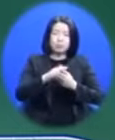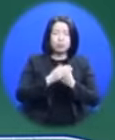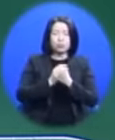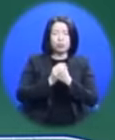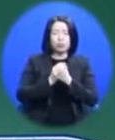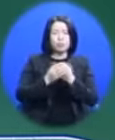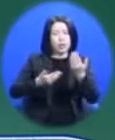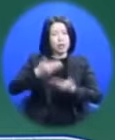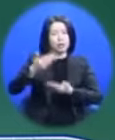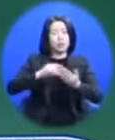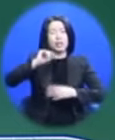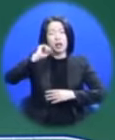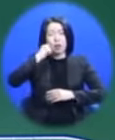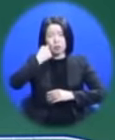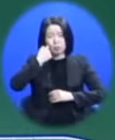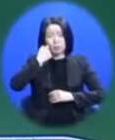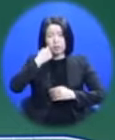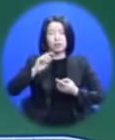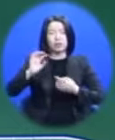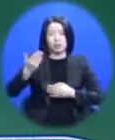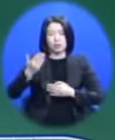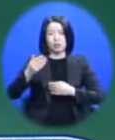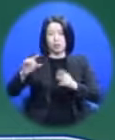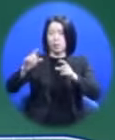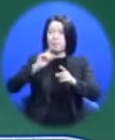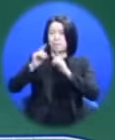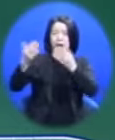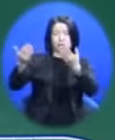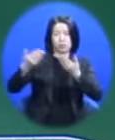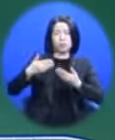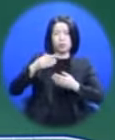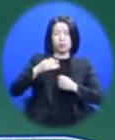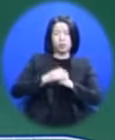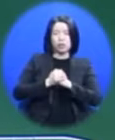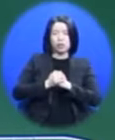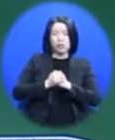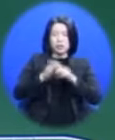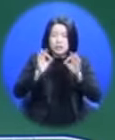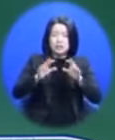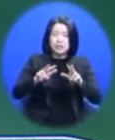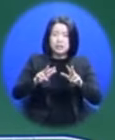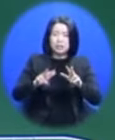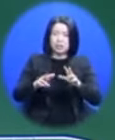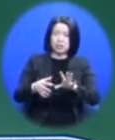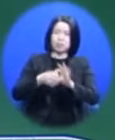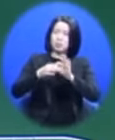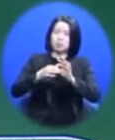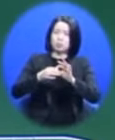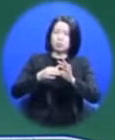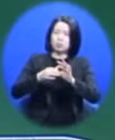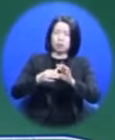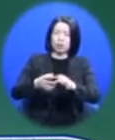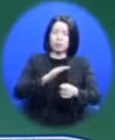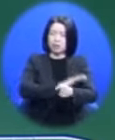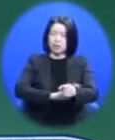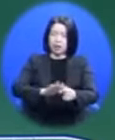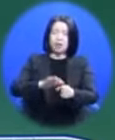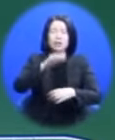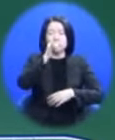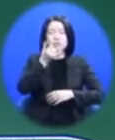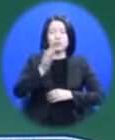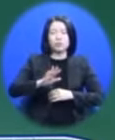거래가 어려울 것이라는 말을 듣게 되었습니다. 이제까지 별 문제 없이 협력 관계를 유지해온